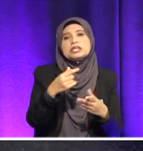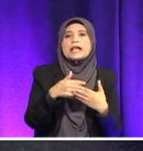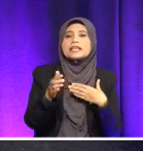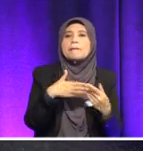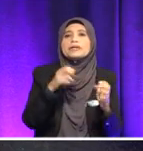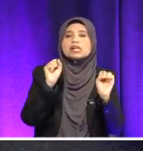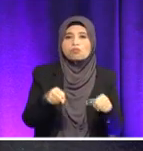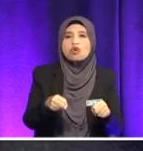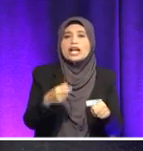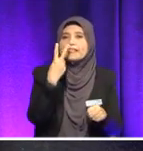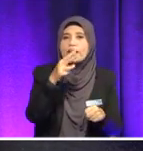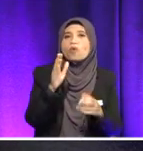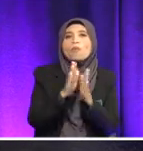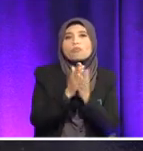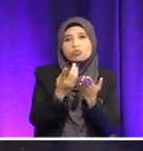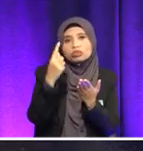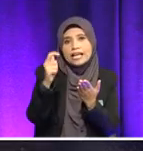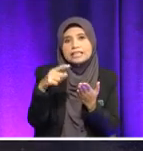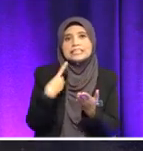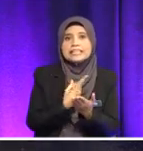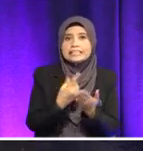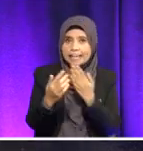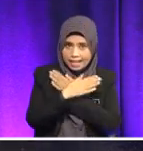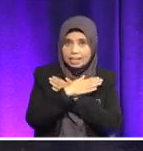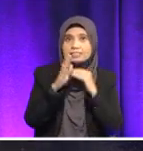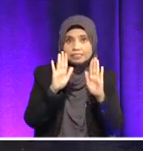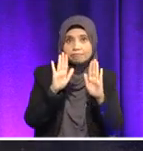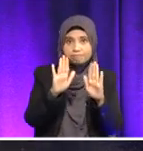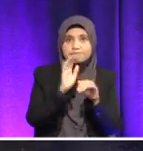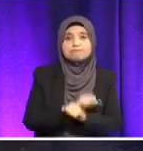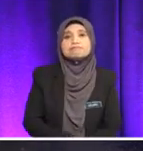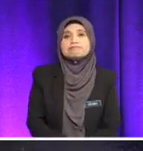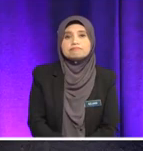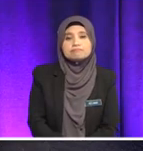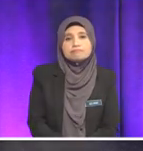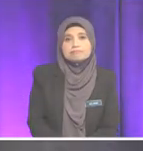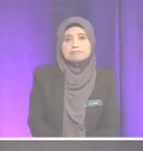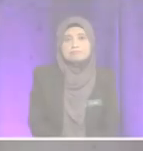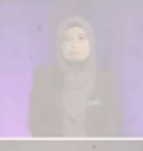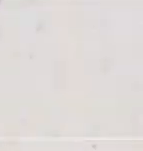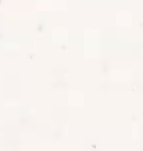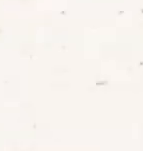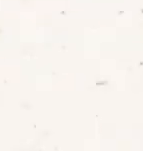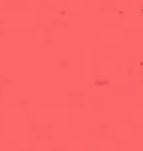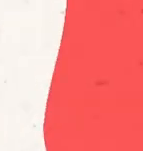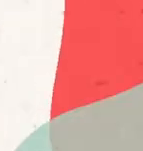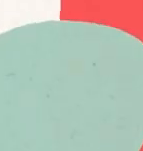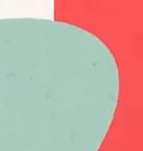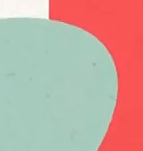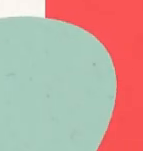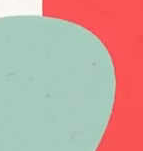untuk lakukan lebih banyak rujukan kita akan bergerak seketika Jangan kemana-mana kembali seperti ini di titik TVM satu lagi